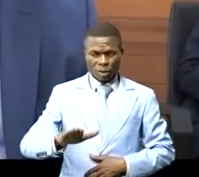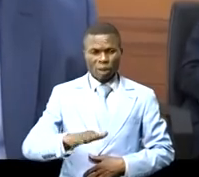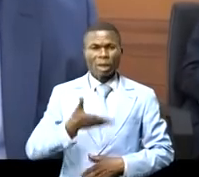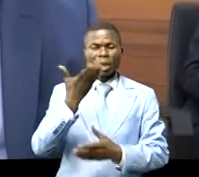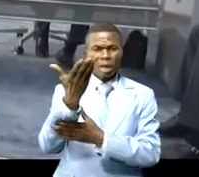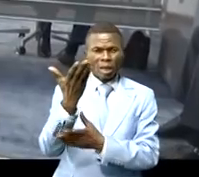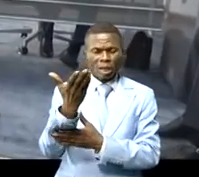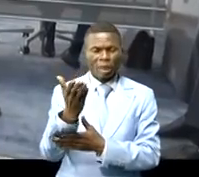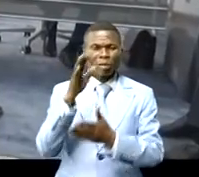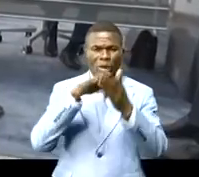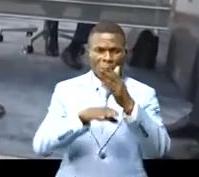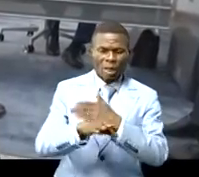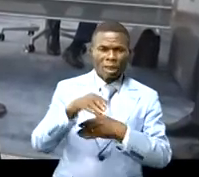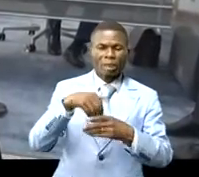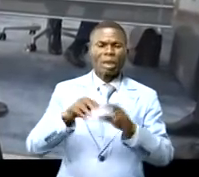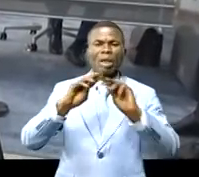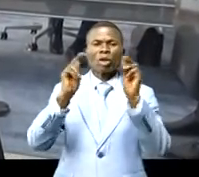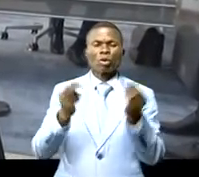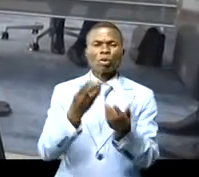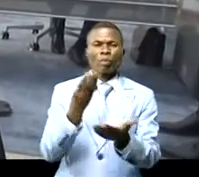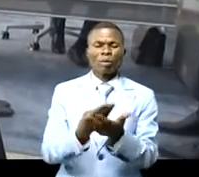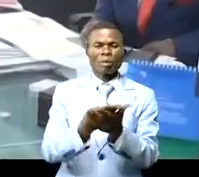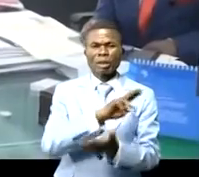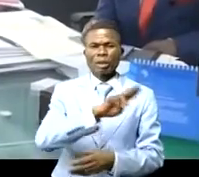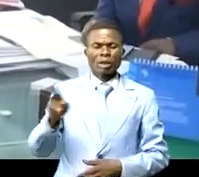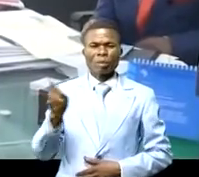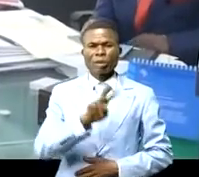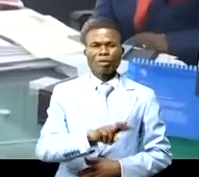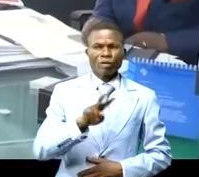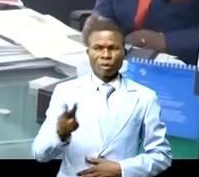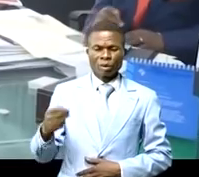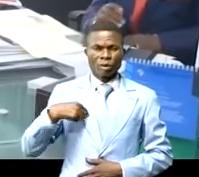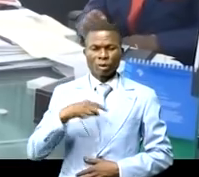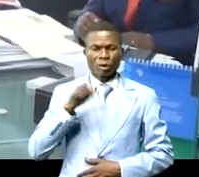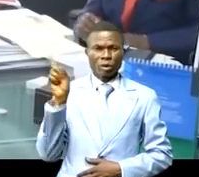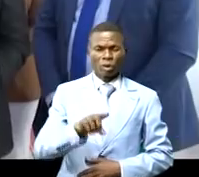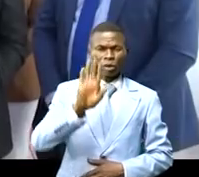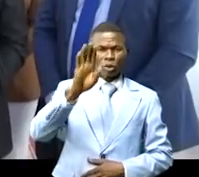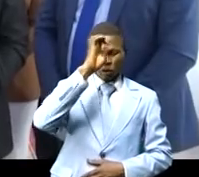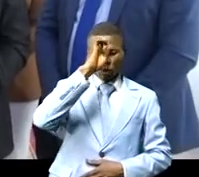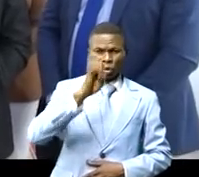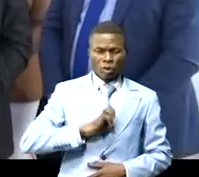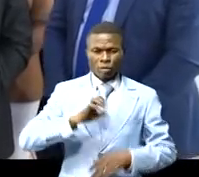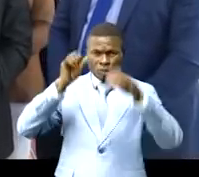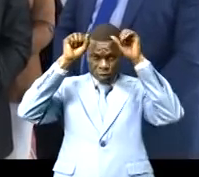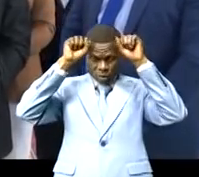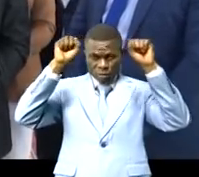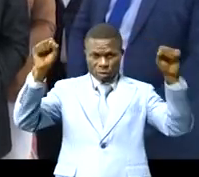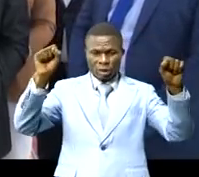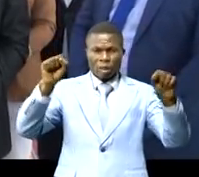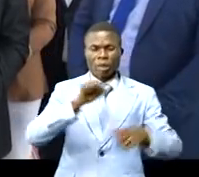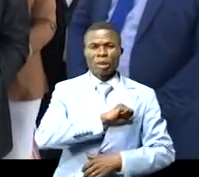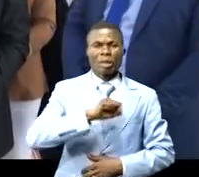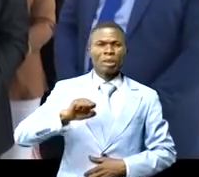son inscription dans le collectif budgétaire de 2022. Nous sommes venus voir son Excellence, Monsieur le Président